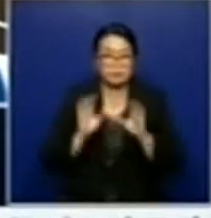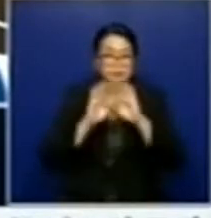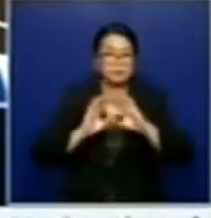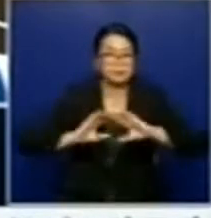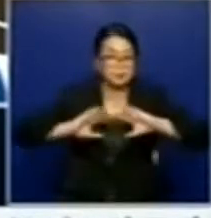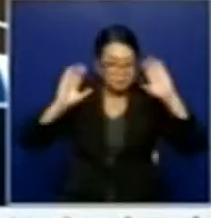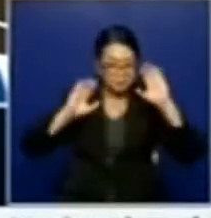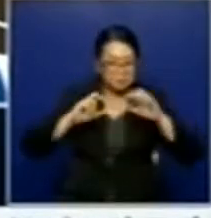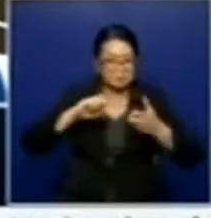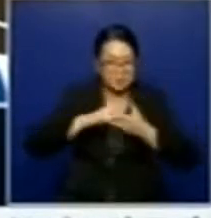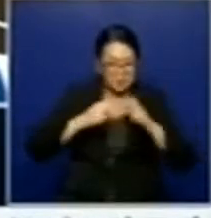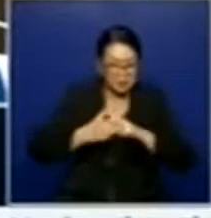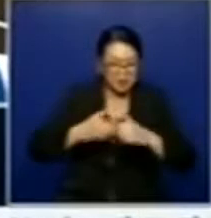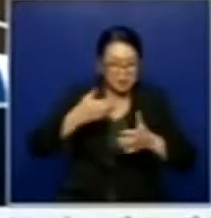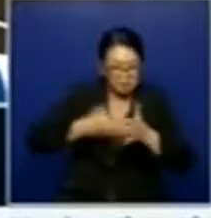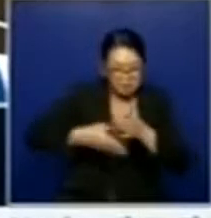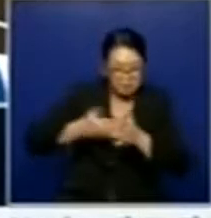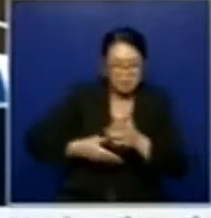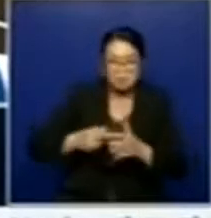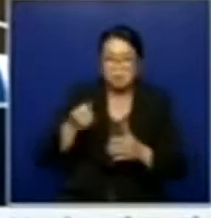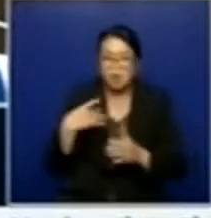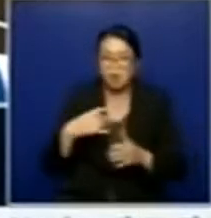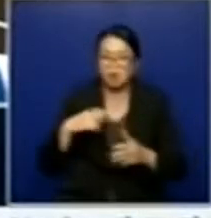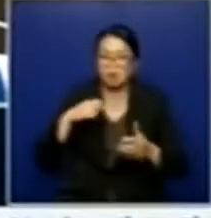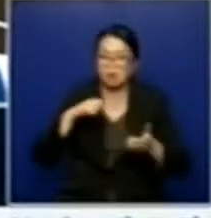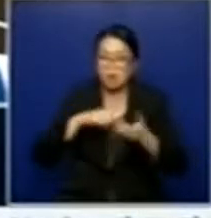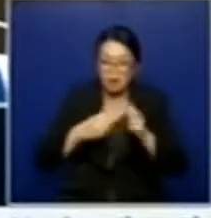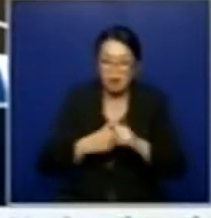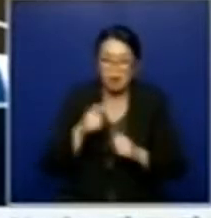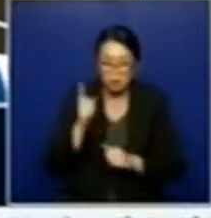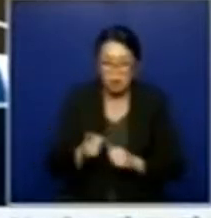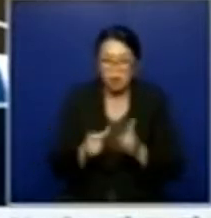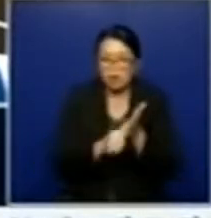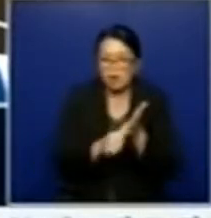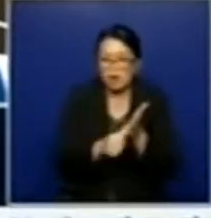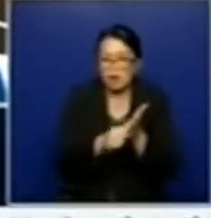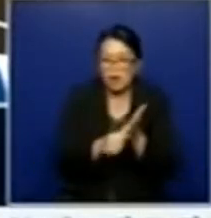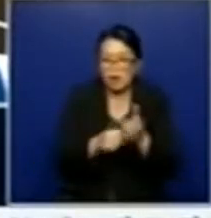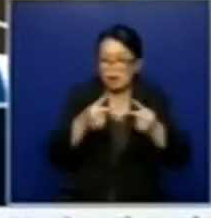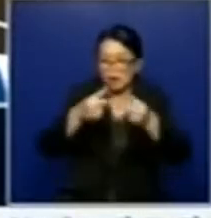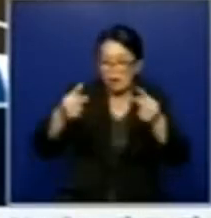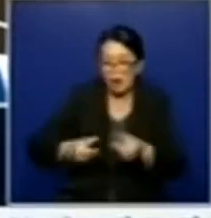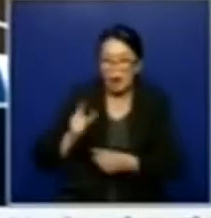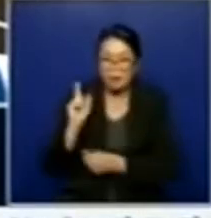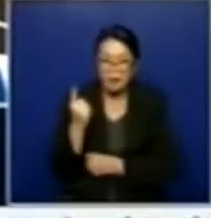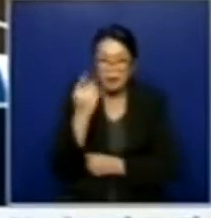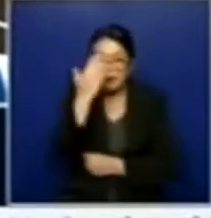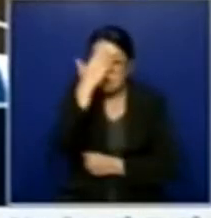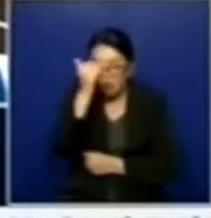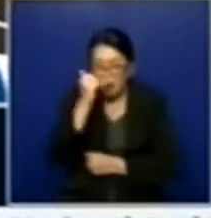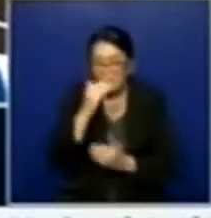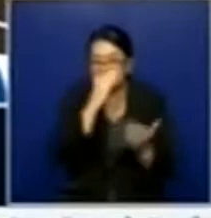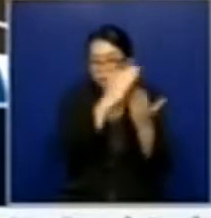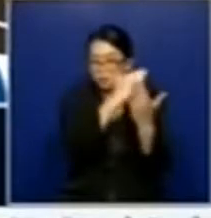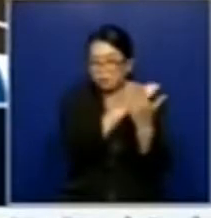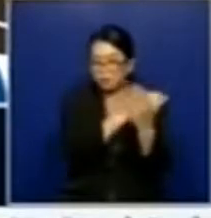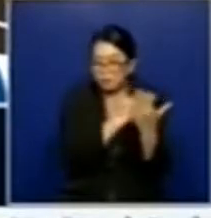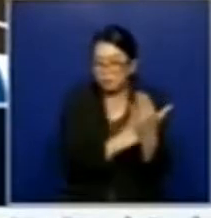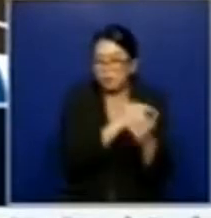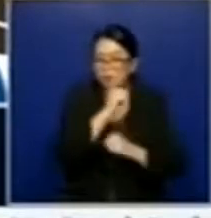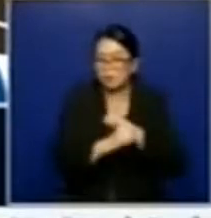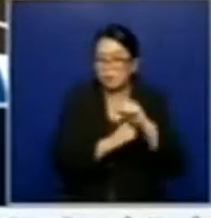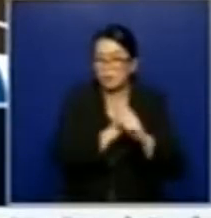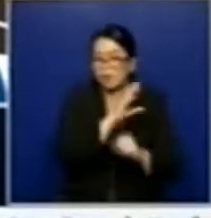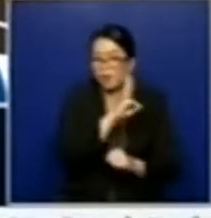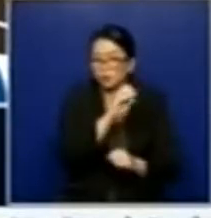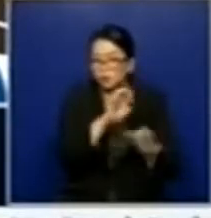ได้เฉียบคมจริงๆครับท่านให้เหตุผลอย่างนี้ครับท่านบอกว่าที่ต้องมีการแก้ไขและร่างใหม่เป็นเพราะบทบัญญัติหลายมาตราของรัฐธรรมนูญปี60ยังไม่สอด